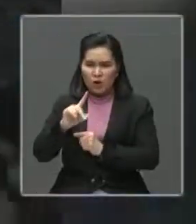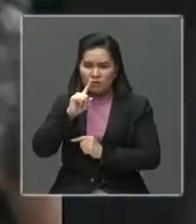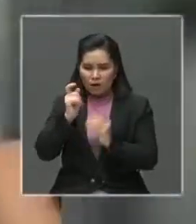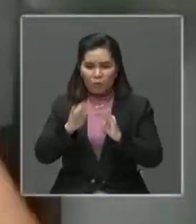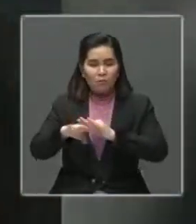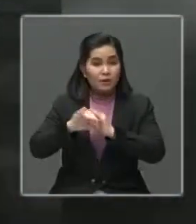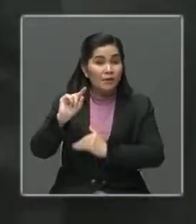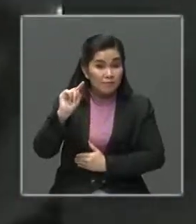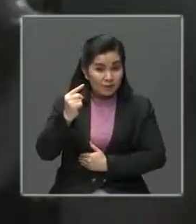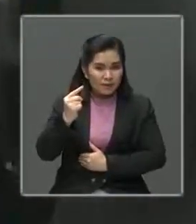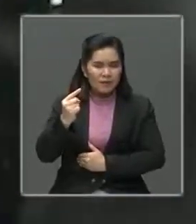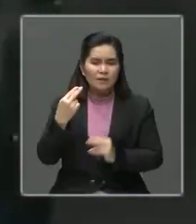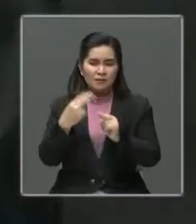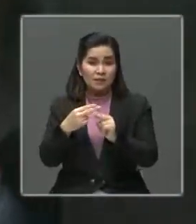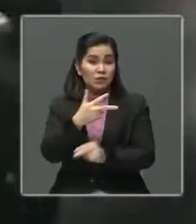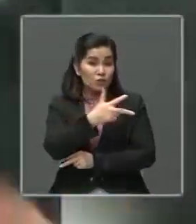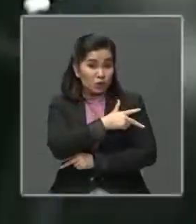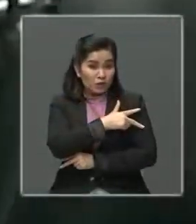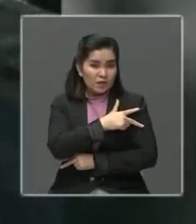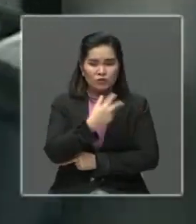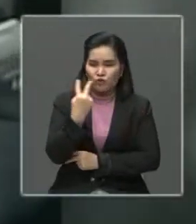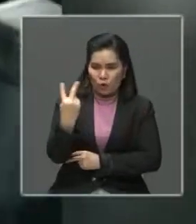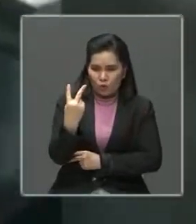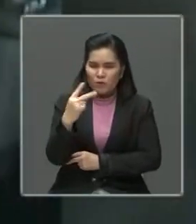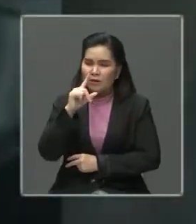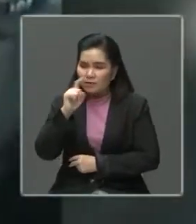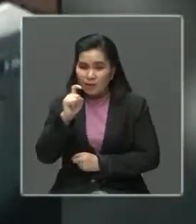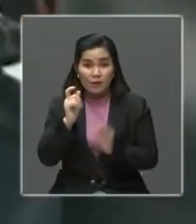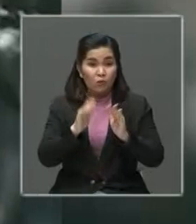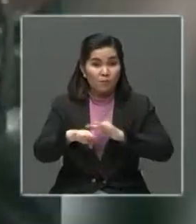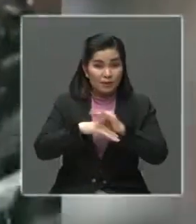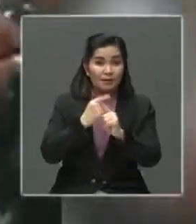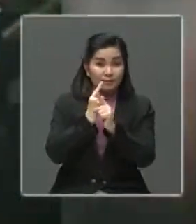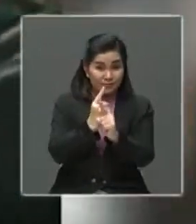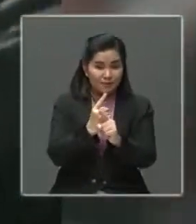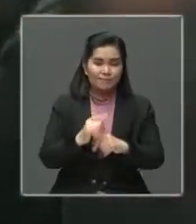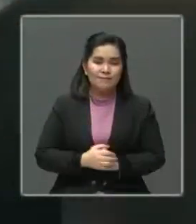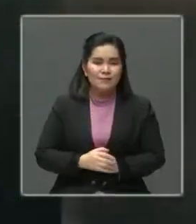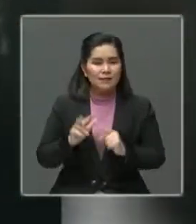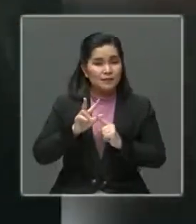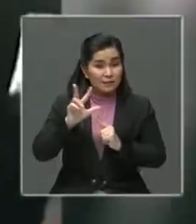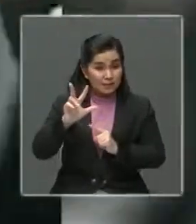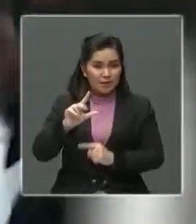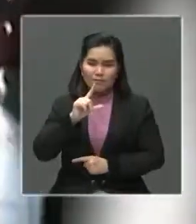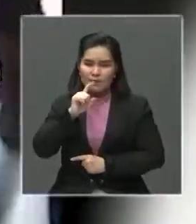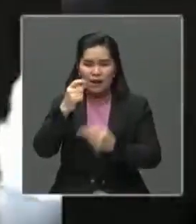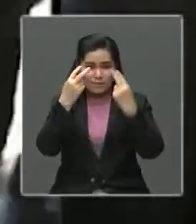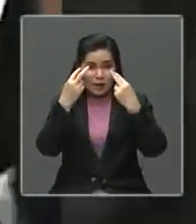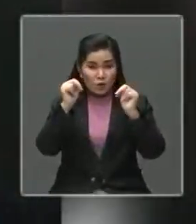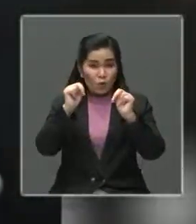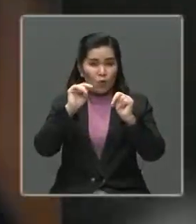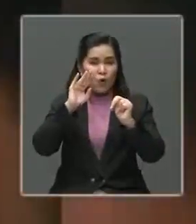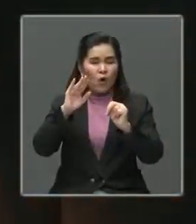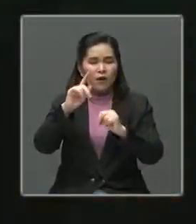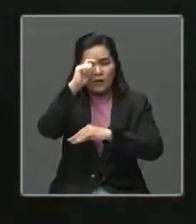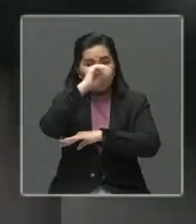หม่ในส่วนของดร.สะทนและดร.สามารถเป็นพยานตามรูปคดี3ไปสอบนายกสภาวิศวก